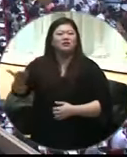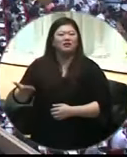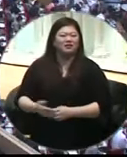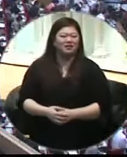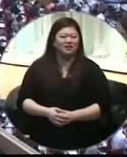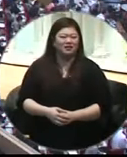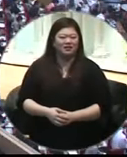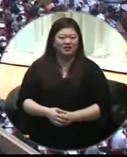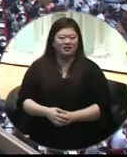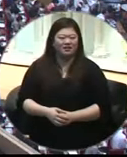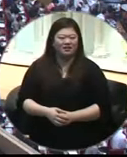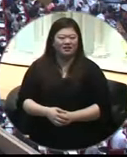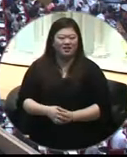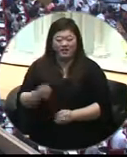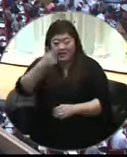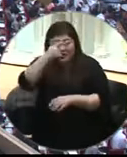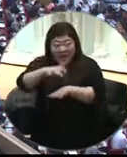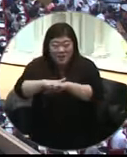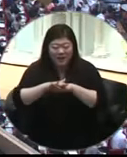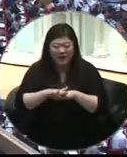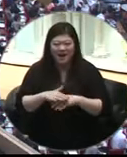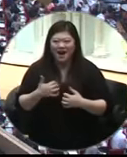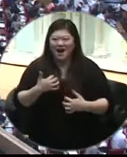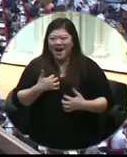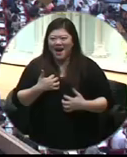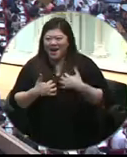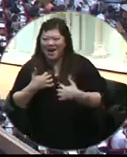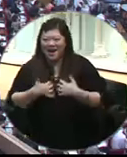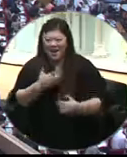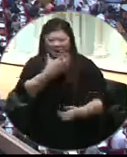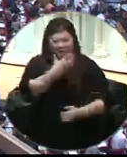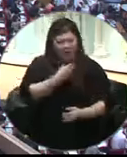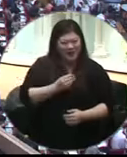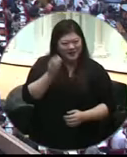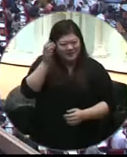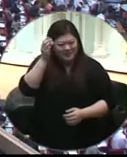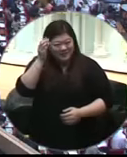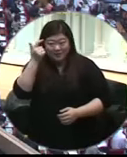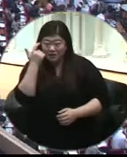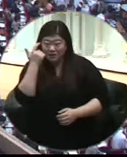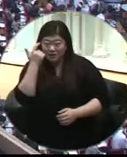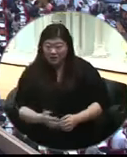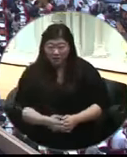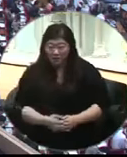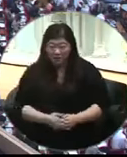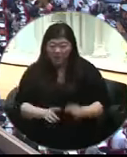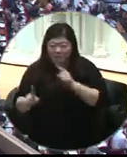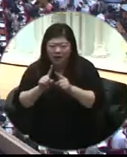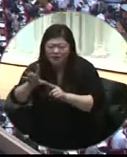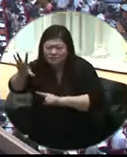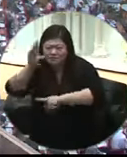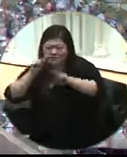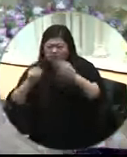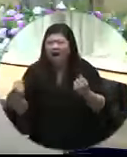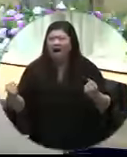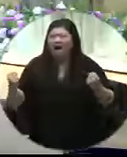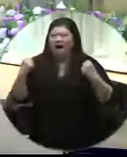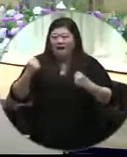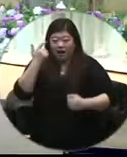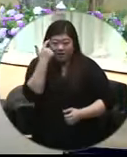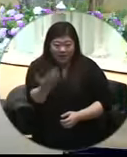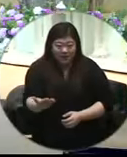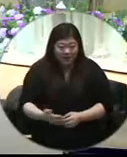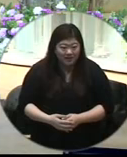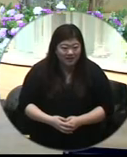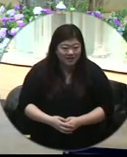예배하는 것이 더 너무 신나고, 너무 행복하고, 더 말씀 듣는 것이 힘이 나고. 아멘. 천국 소망을